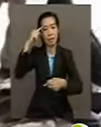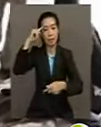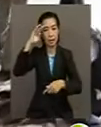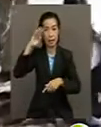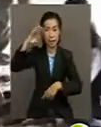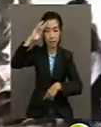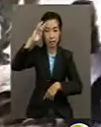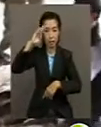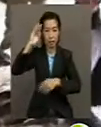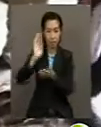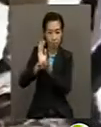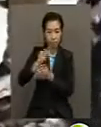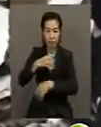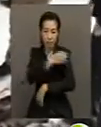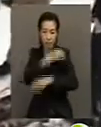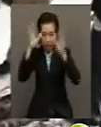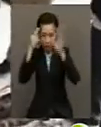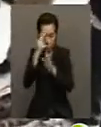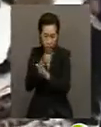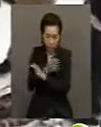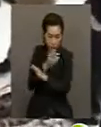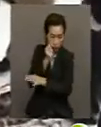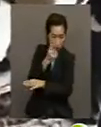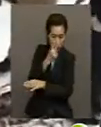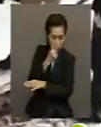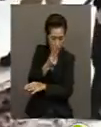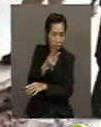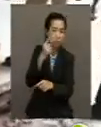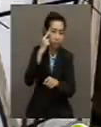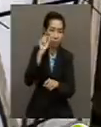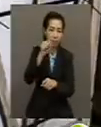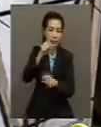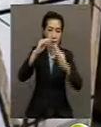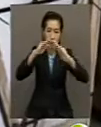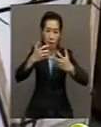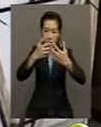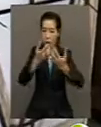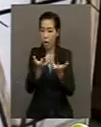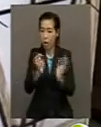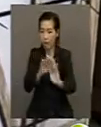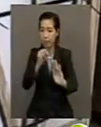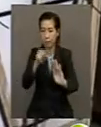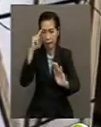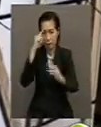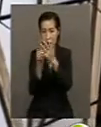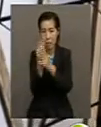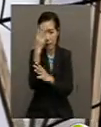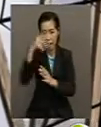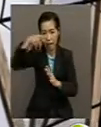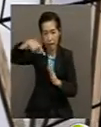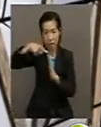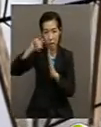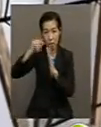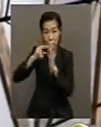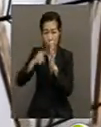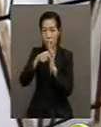มาดูลาดเหลาก่อน2วันแล้วดูไปดูมาค่อนข้างมั่นใจได้ครับว่าคนร้ายน่าจะเอาไม้พยุงขนมาพักเอาไว้